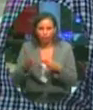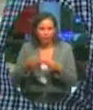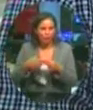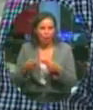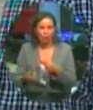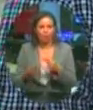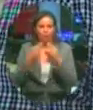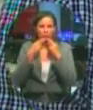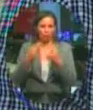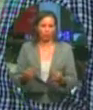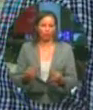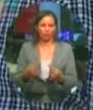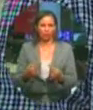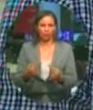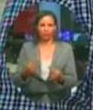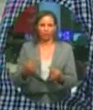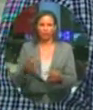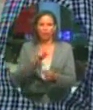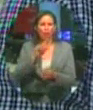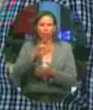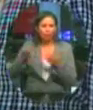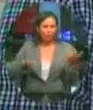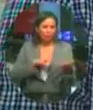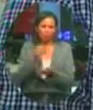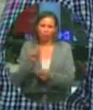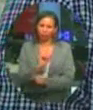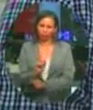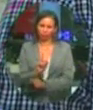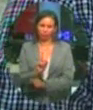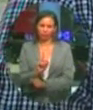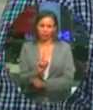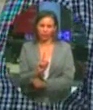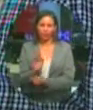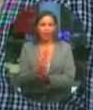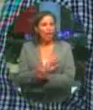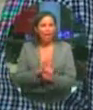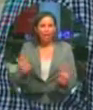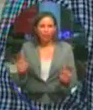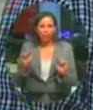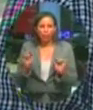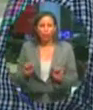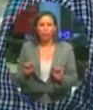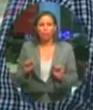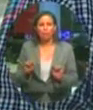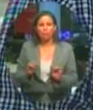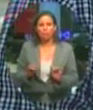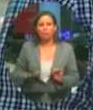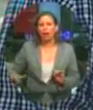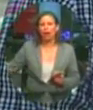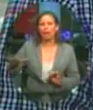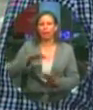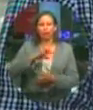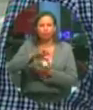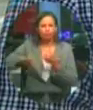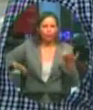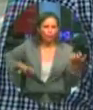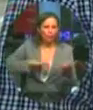כולם. זה לא דבר מסובך, אין פה איזושהי מערכת שהיא מאוד מורכבת לגישור